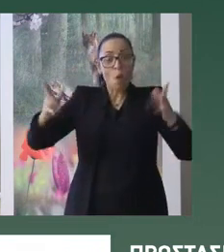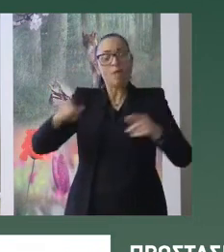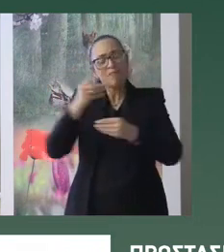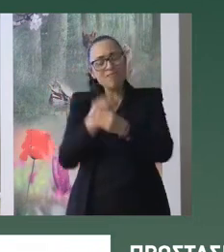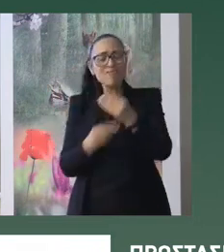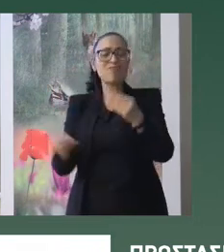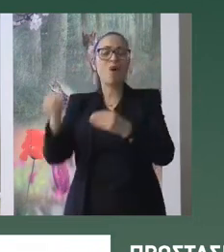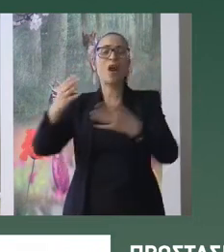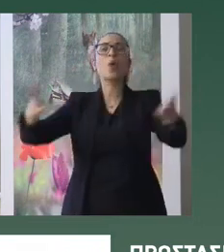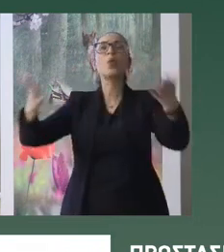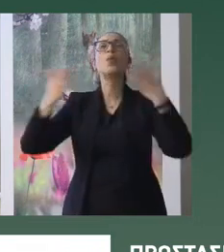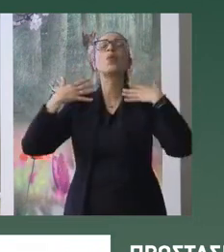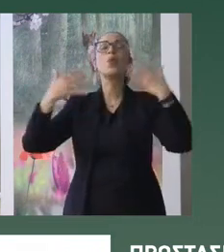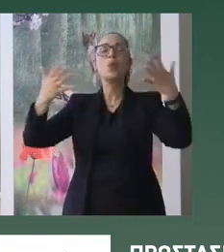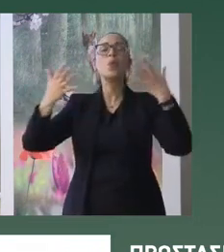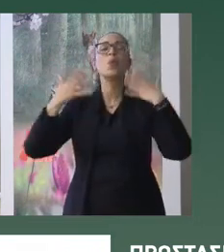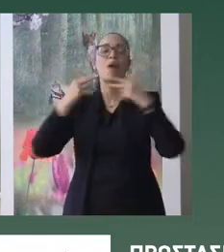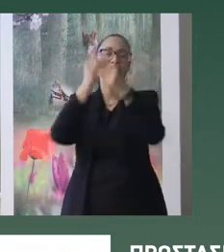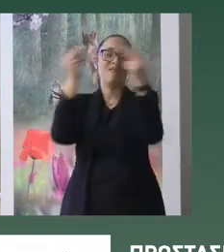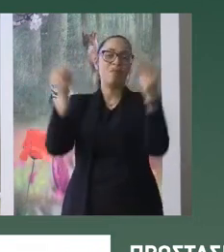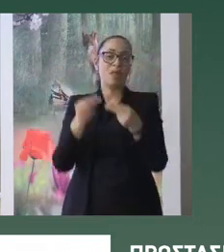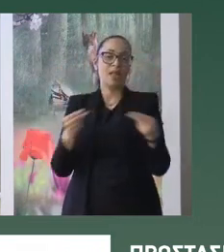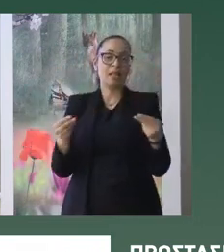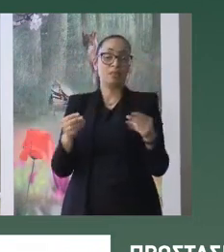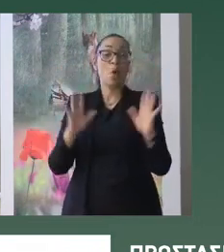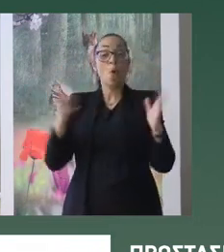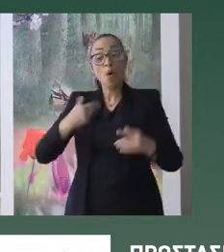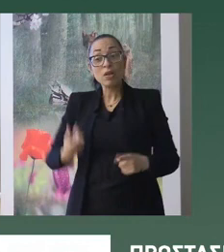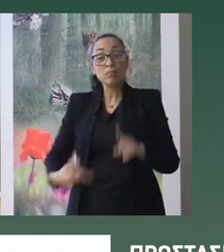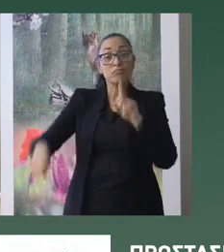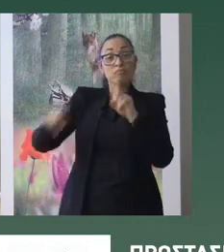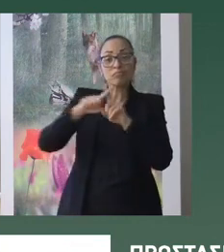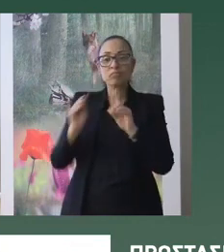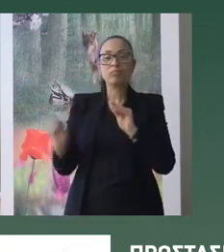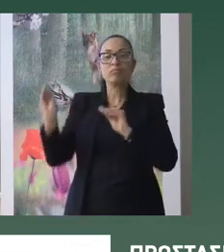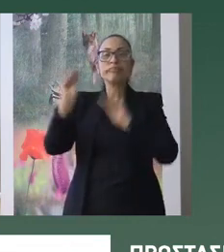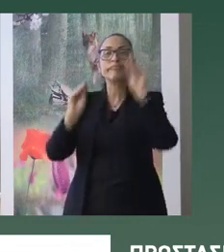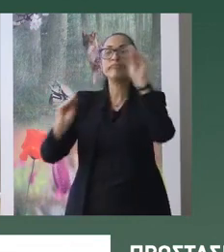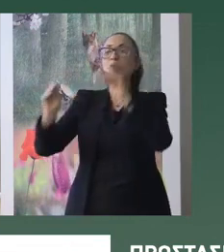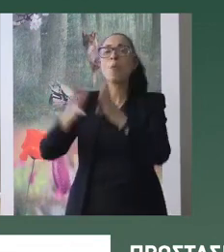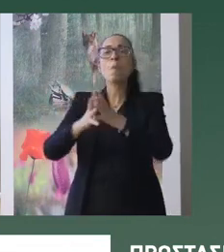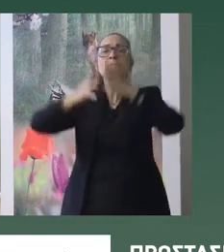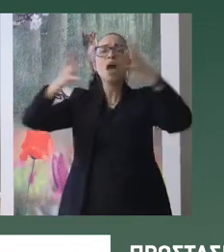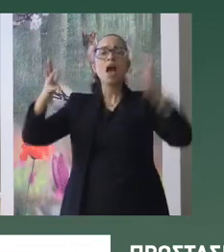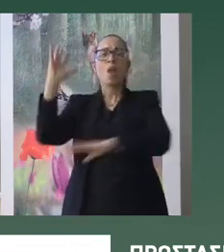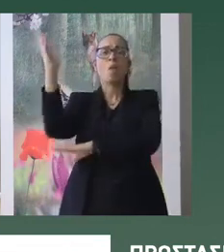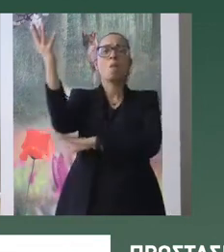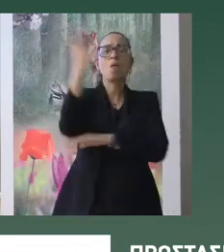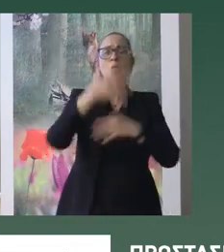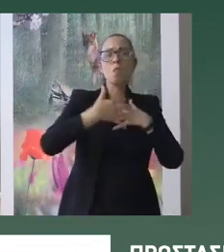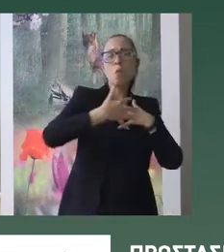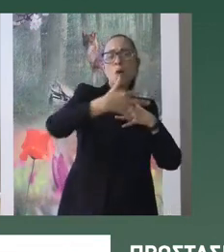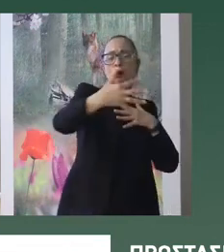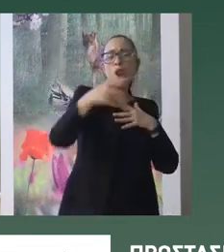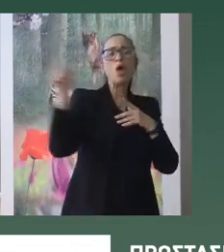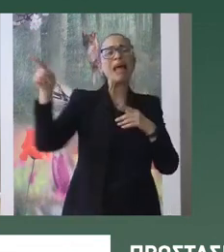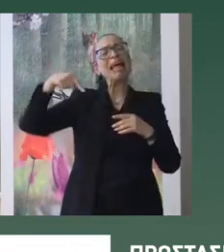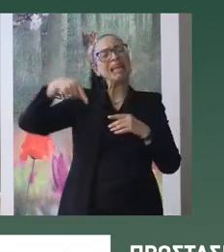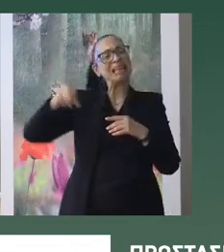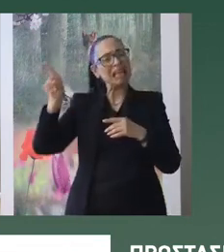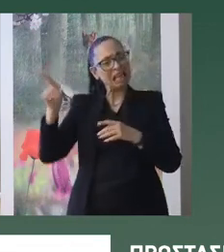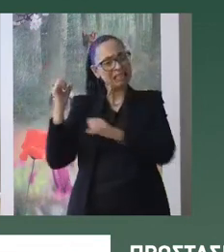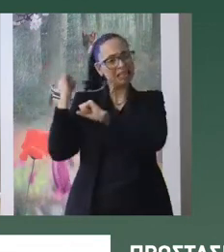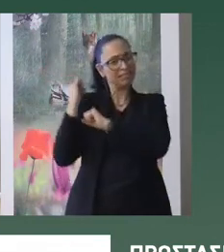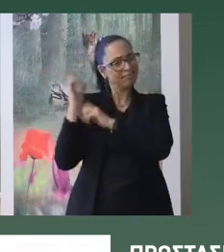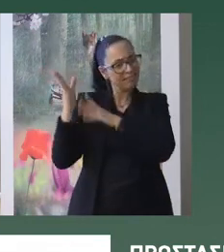καλύτερη είναι η δροσιστική επίδραση. Όταν όμως προσθέσαμε τα μεγάλα πάρκα, τις μεγάλες εκτάσεις, Πάρκο Τρίτσι και